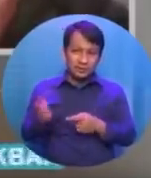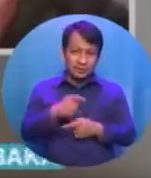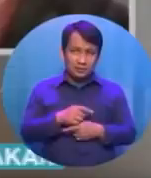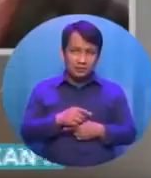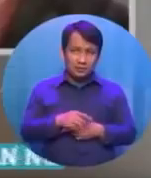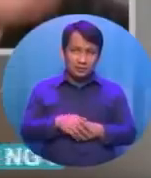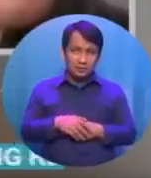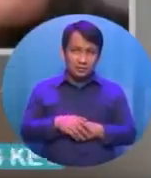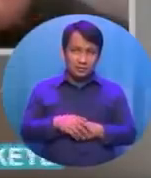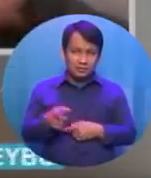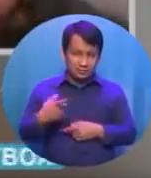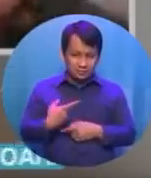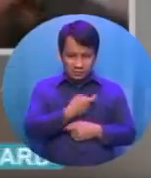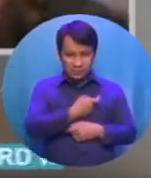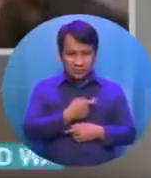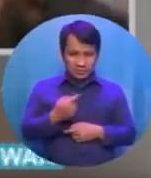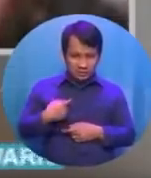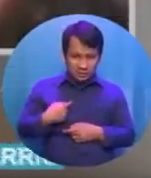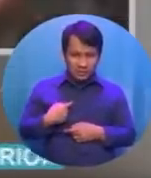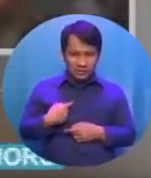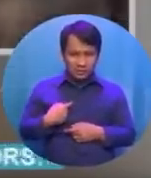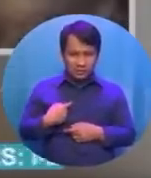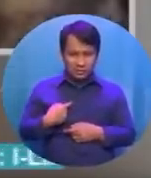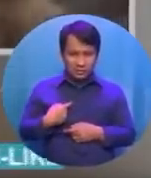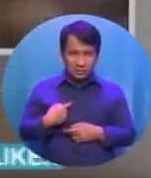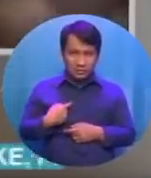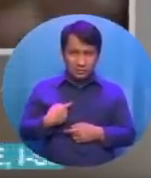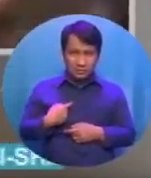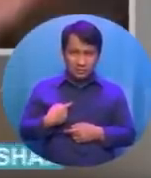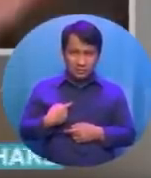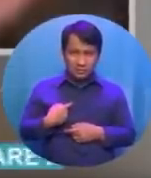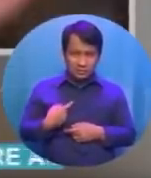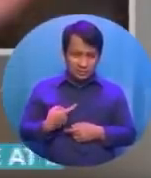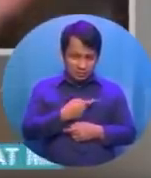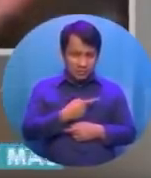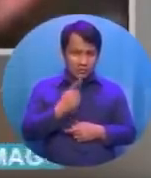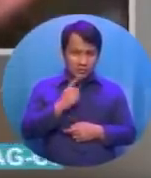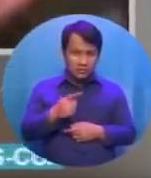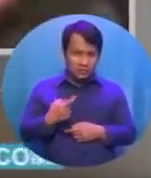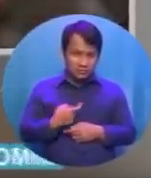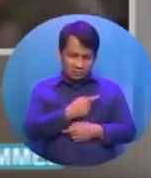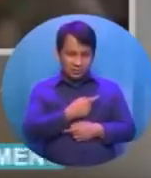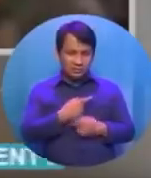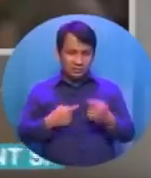Mga kapatid mo sa akin ng pato, pera, tapos asikat.